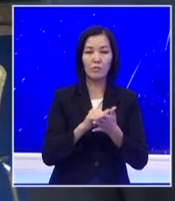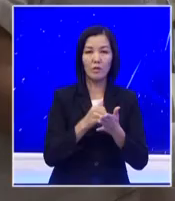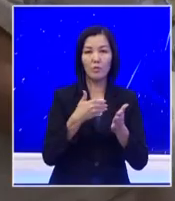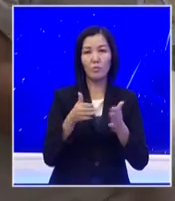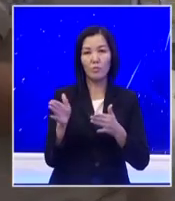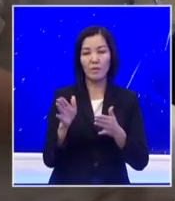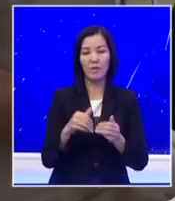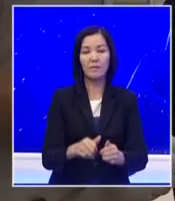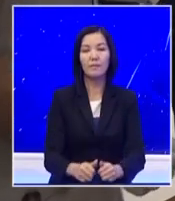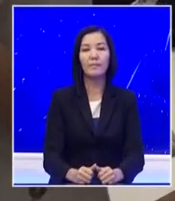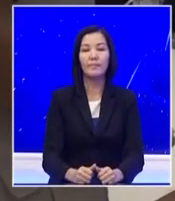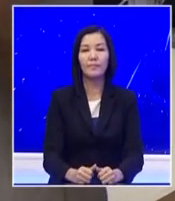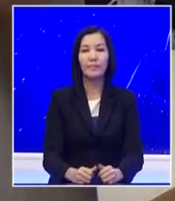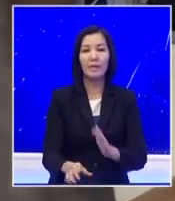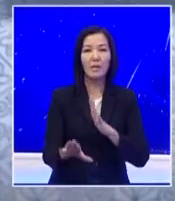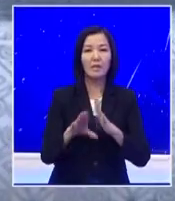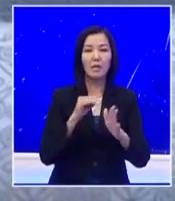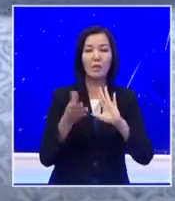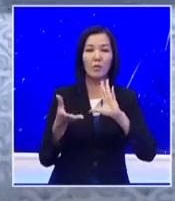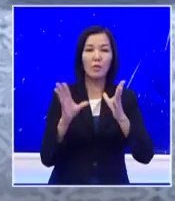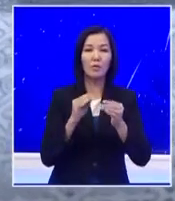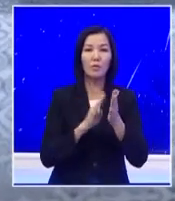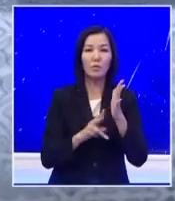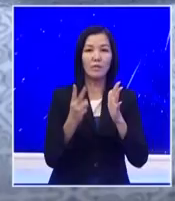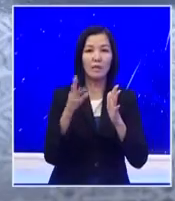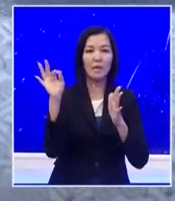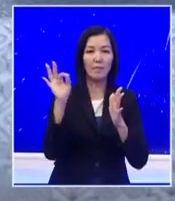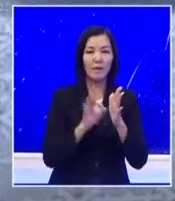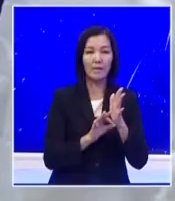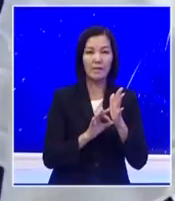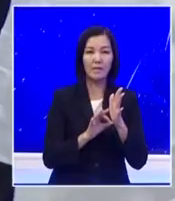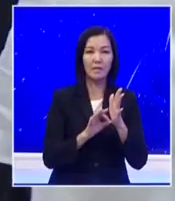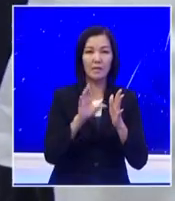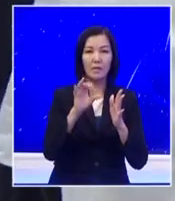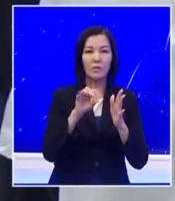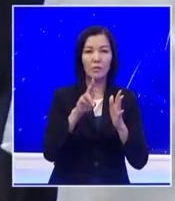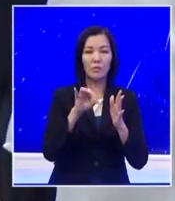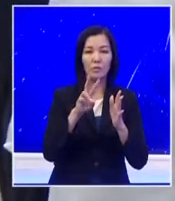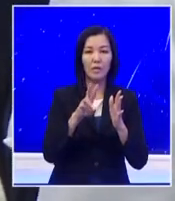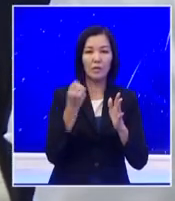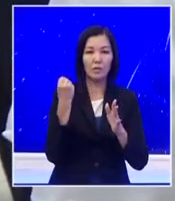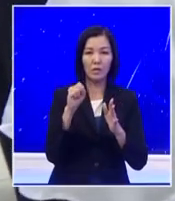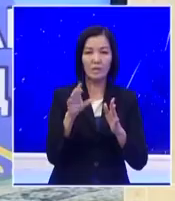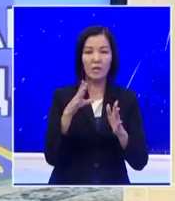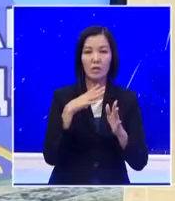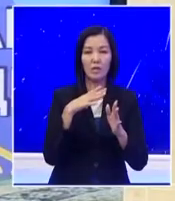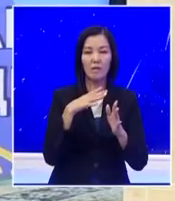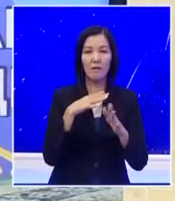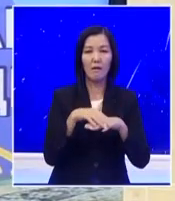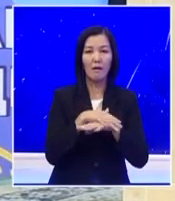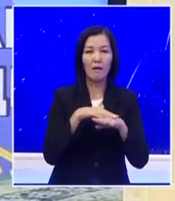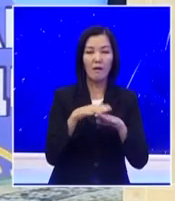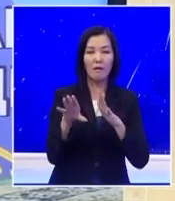танылды. Сайлау нәтижесінде 92% дауыс жинаған мәслихат депутаты Сұлтан Мырзабекұлы жеңіске жетті. Халық